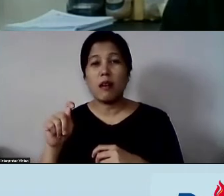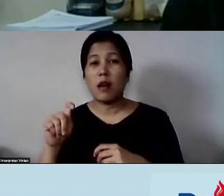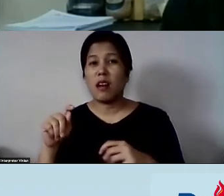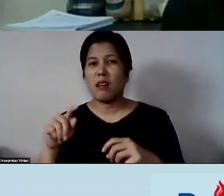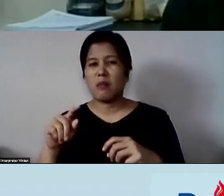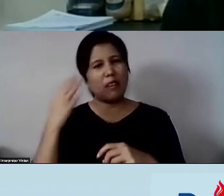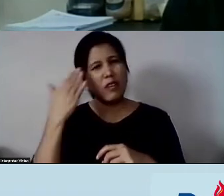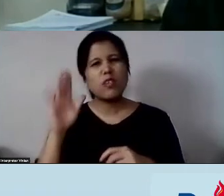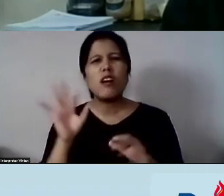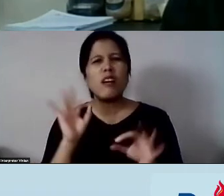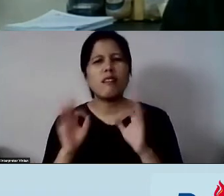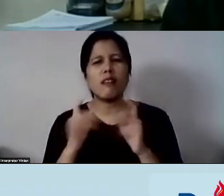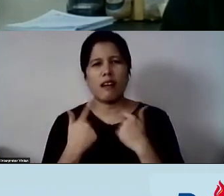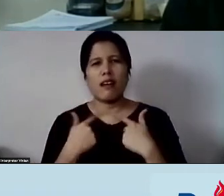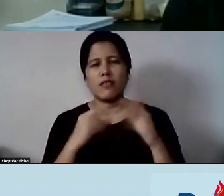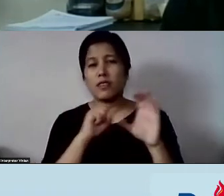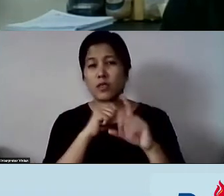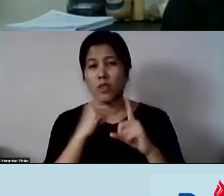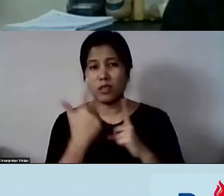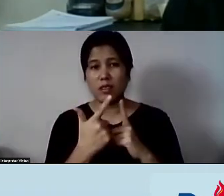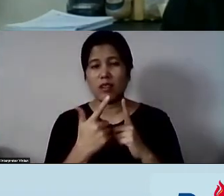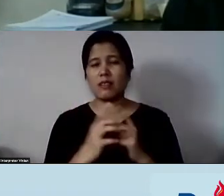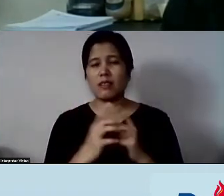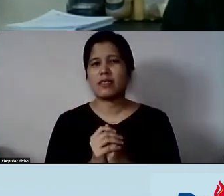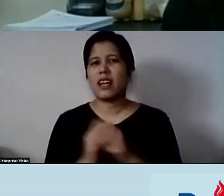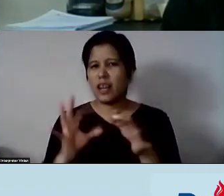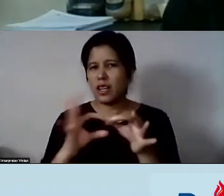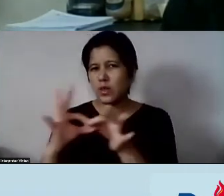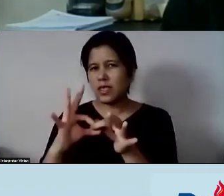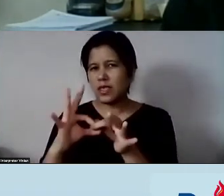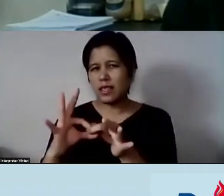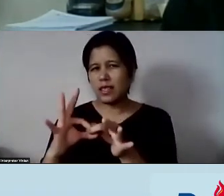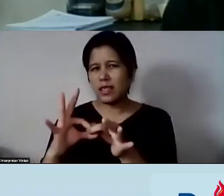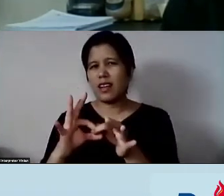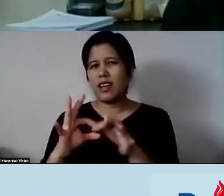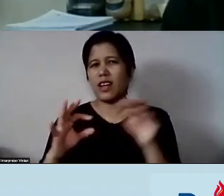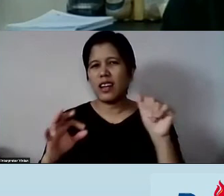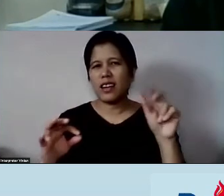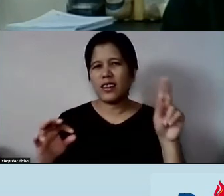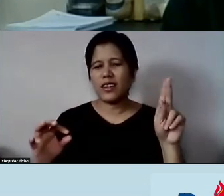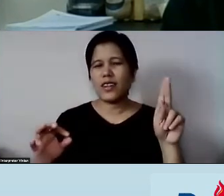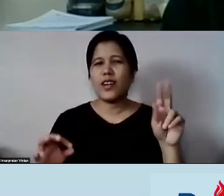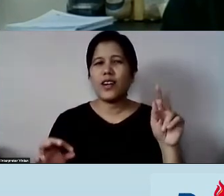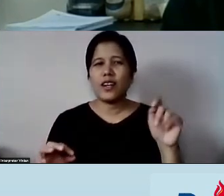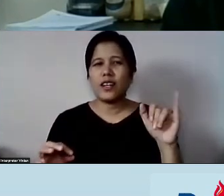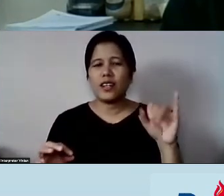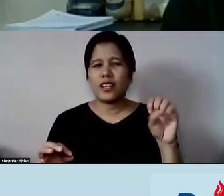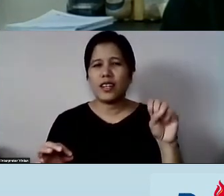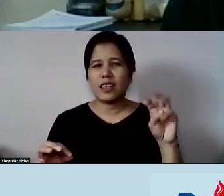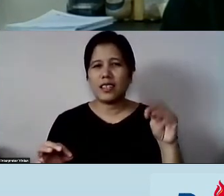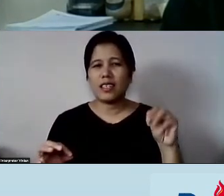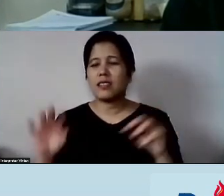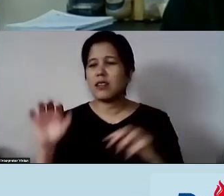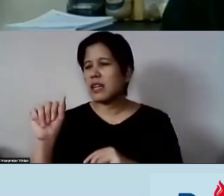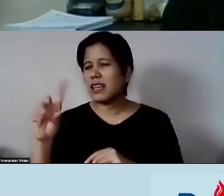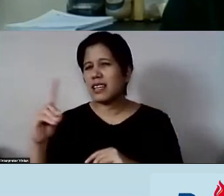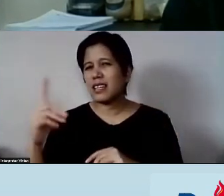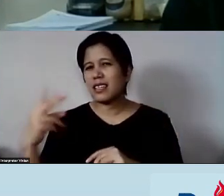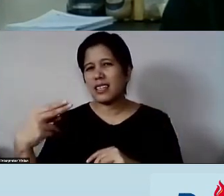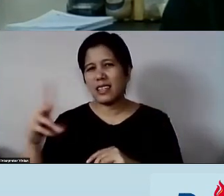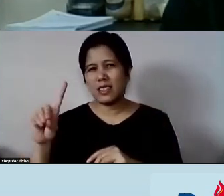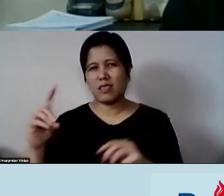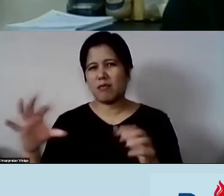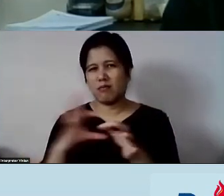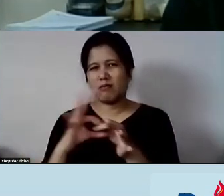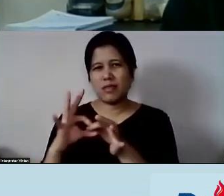di ba, impairment associated naman with autism, right? So I'm not kumalala, but yes, at least yung ADHD part, lala ko may input naman,